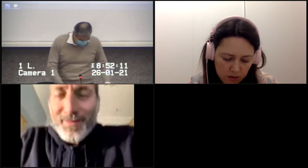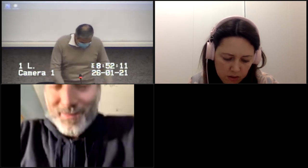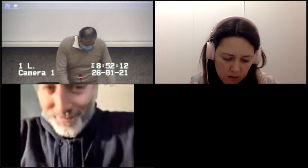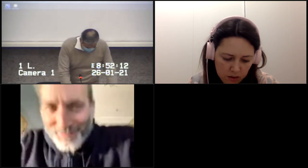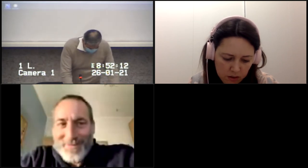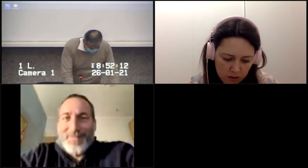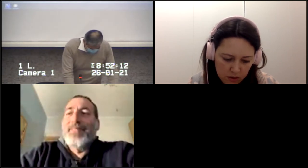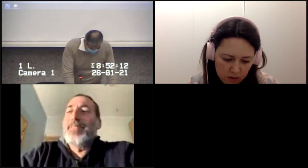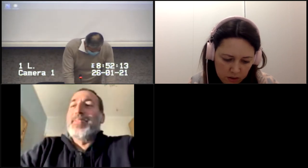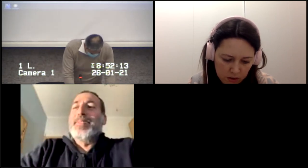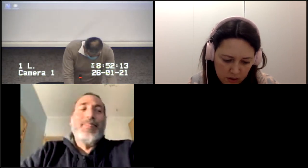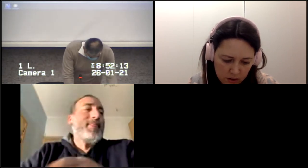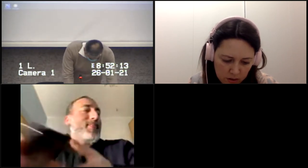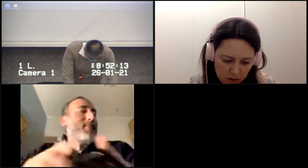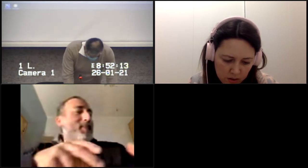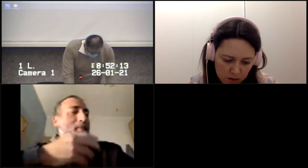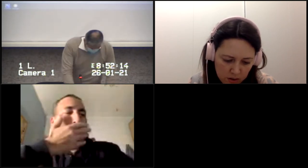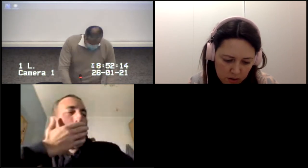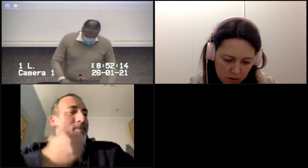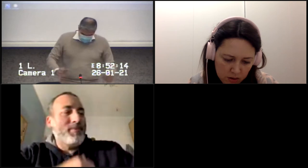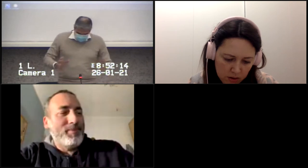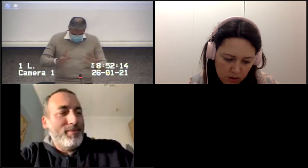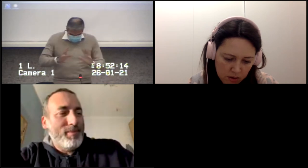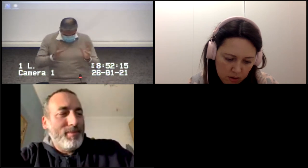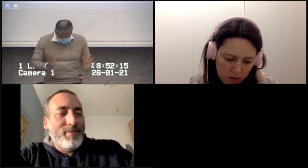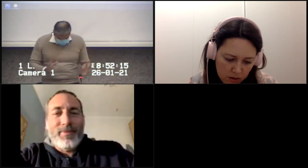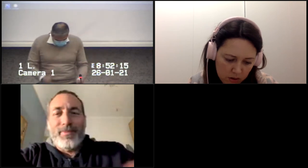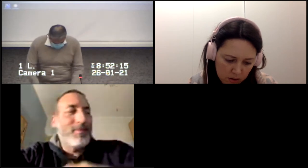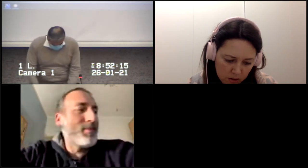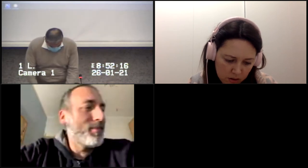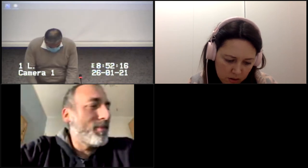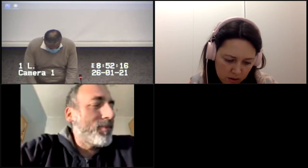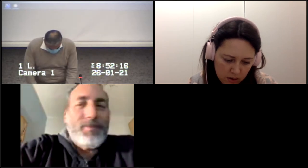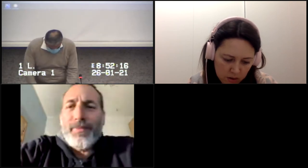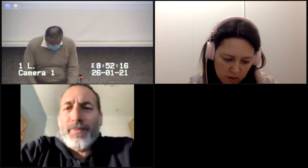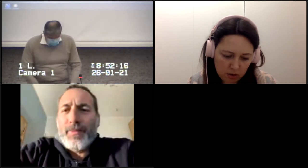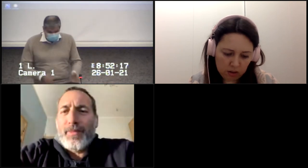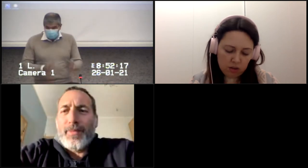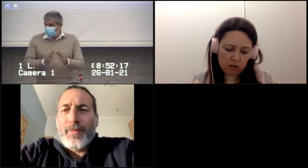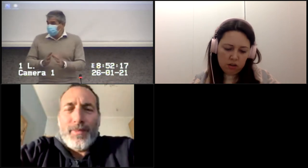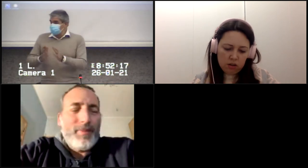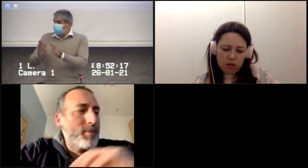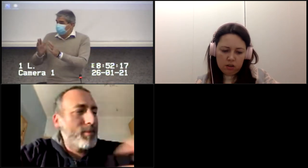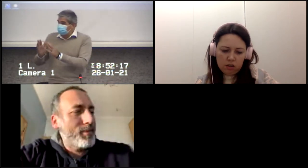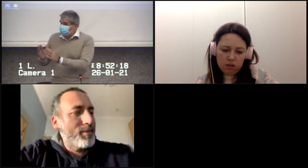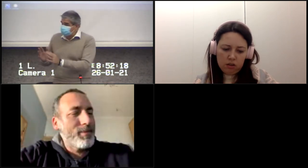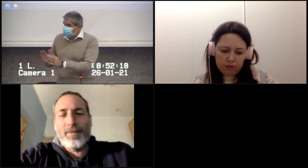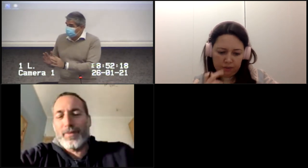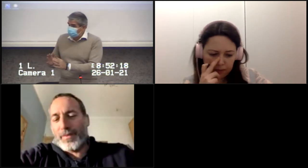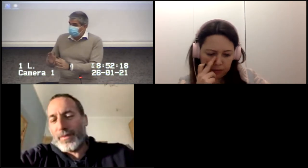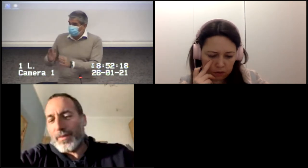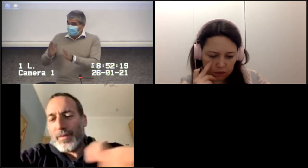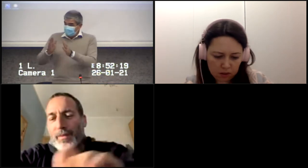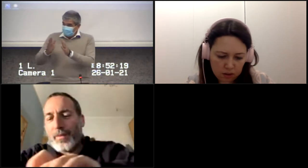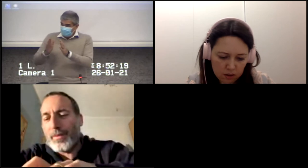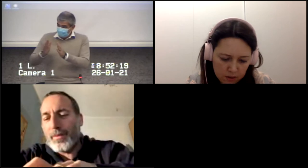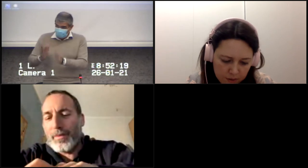vanno ad autorizzare. In questo impianto, quindi, la proposta